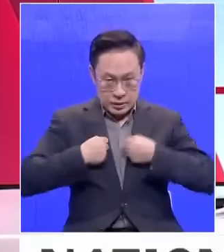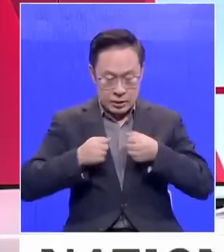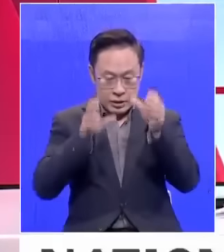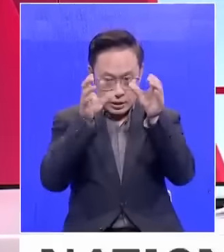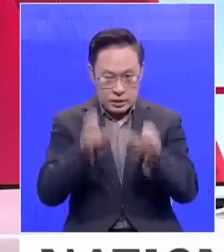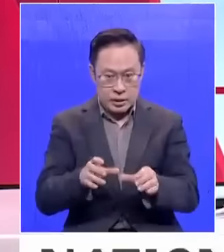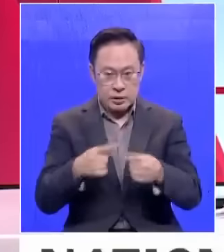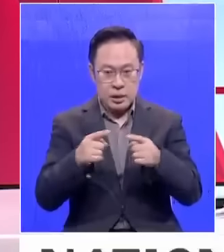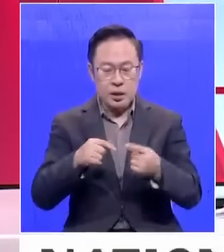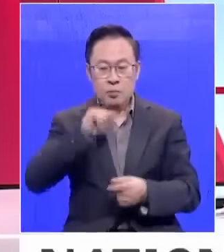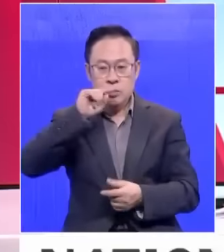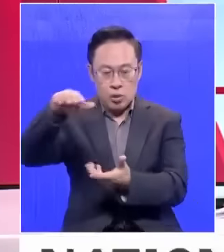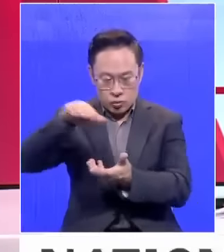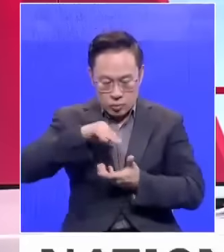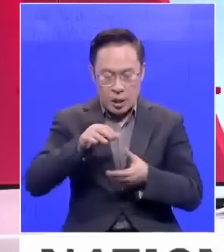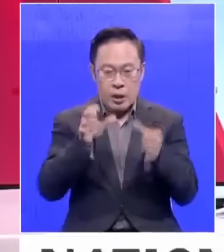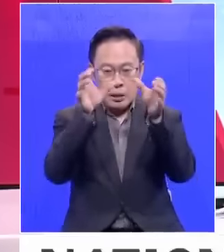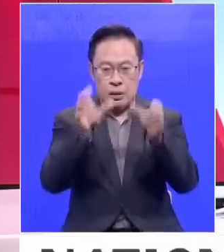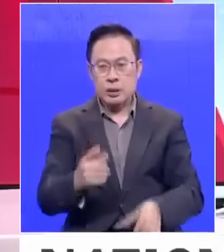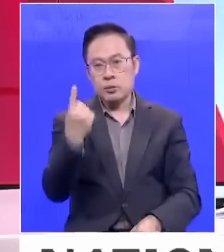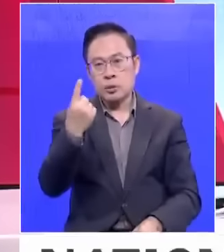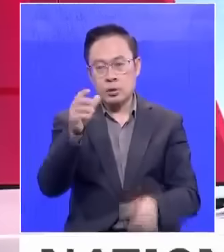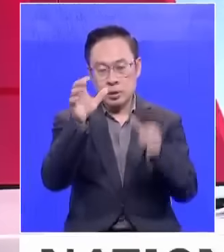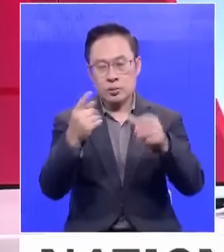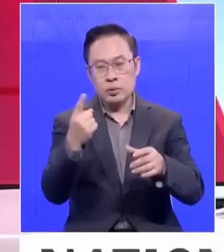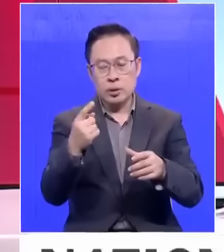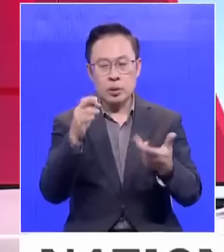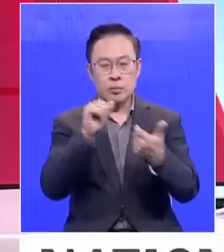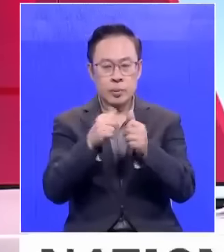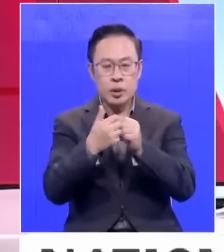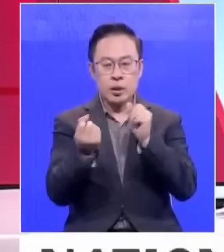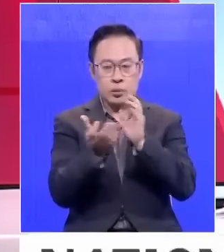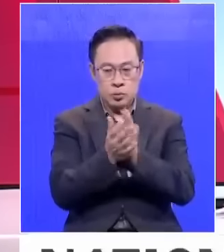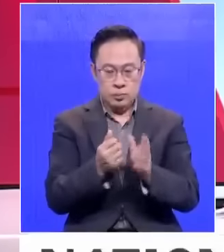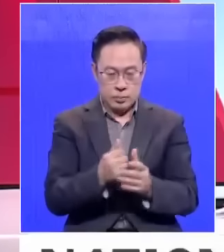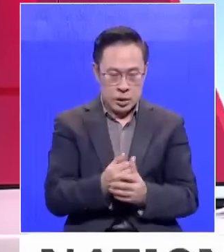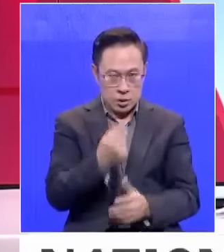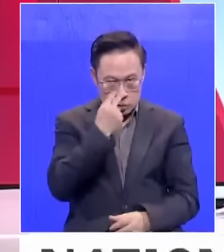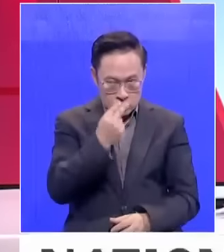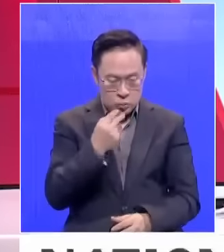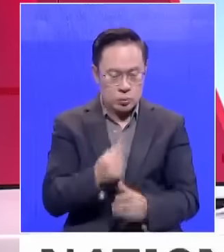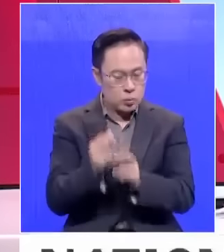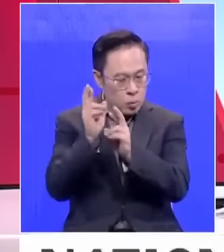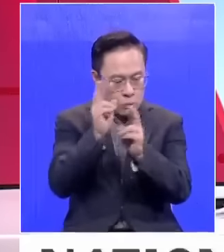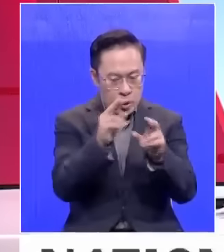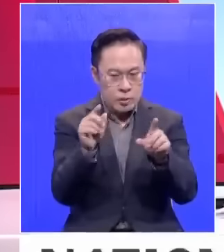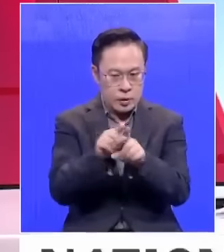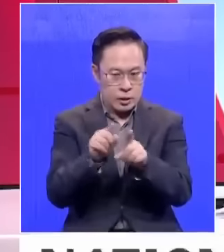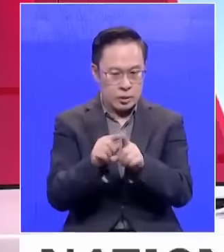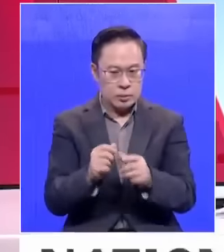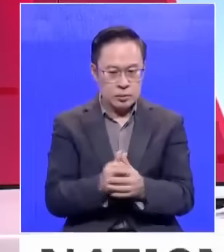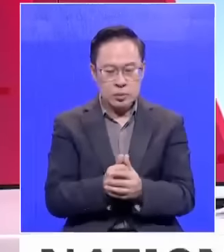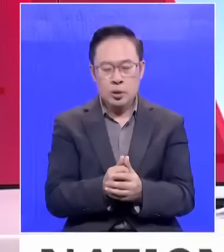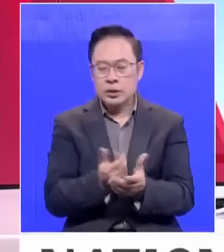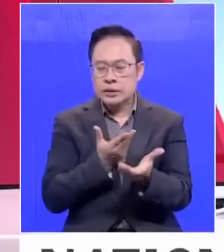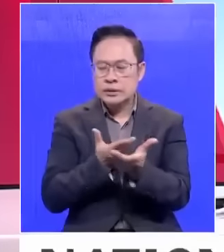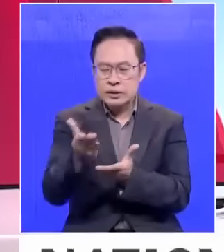ล่ะฮะกางเกงตัวเดียว แต่เวลาขายโพสต์ขายมันมีเสื้อผ้าเน้นเสื้อมาด้วยไง อ ันนี้หลายคนโดนฮะ ซ ื้อชุ